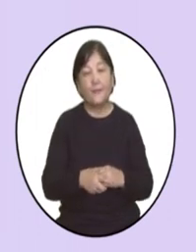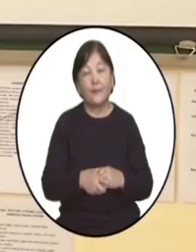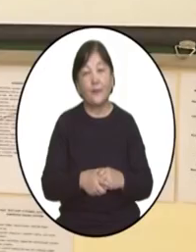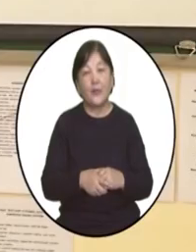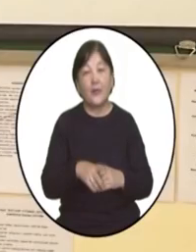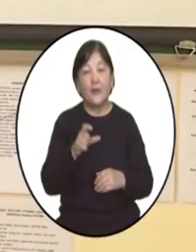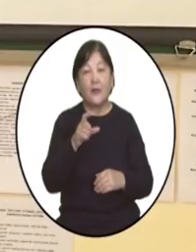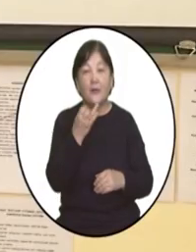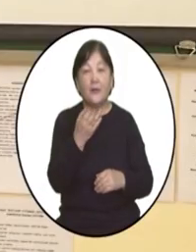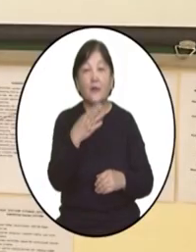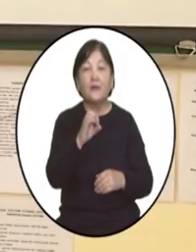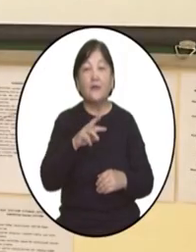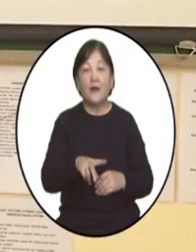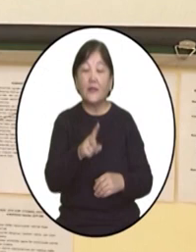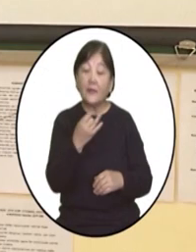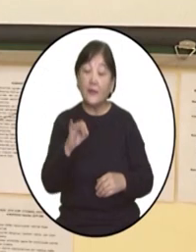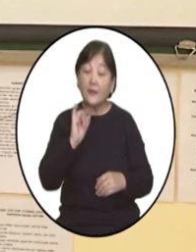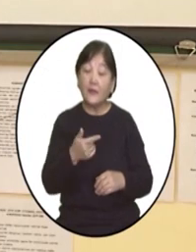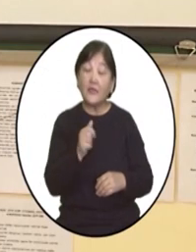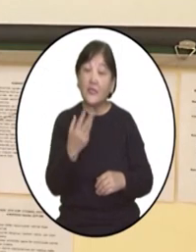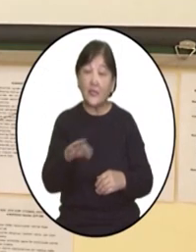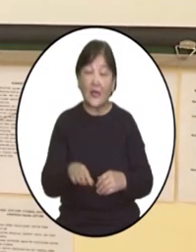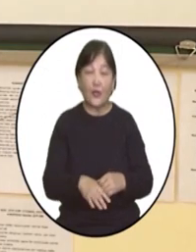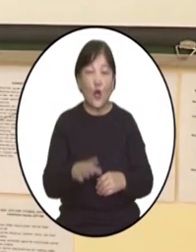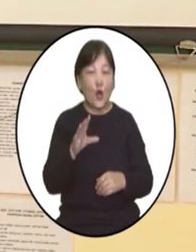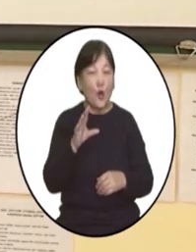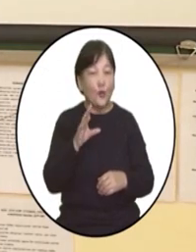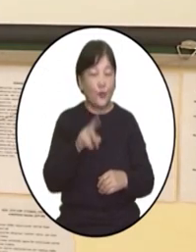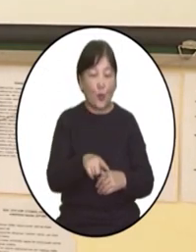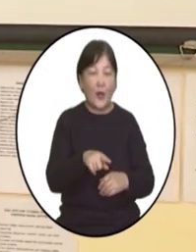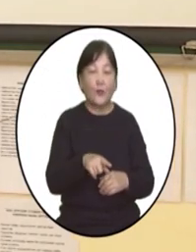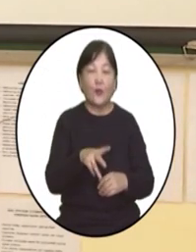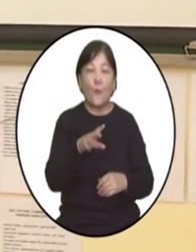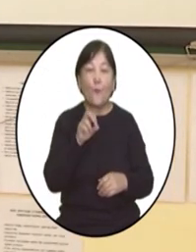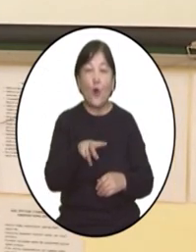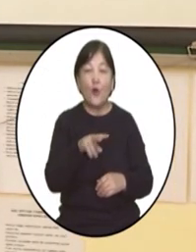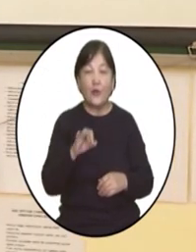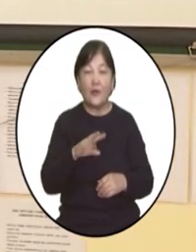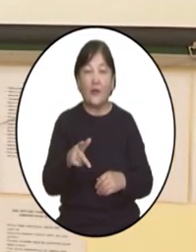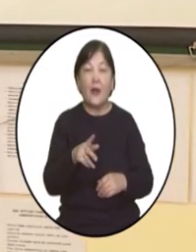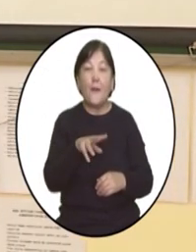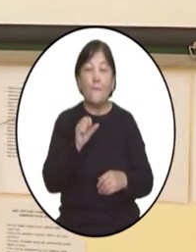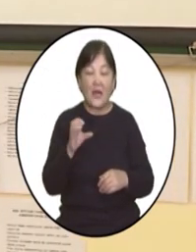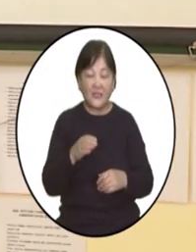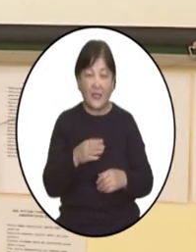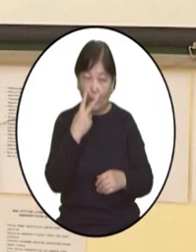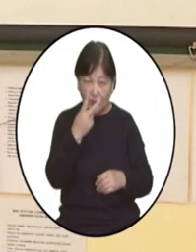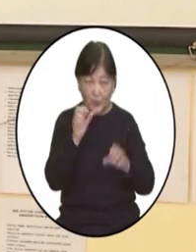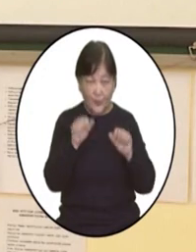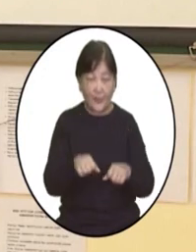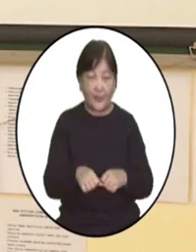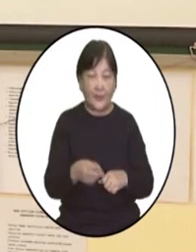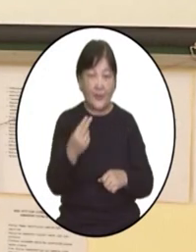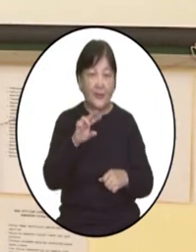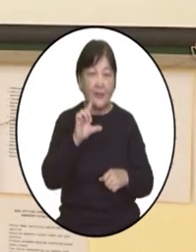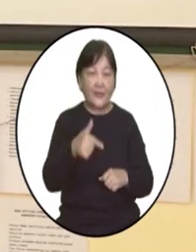Идеал хийн тэгшдэглийг ашиглан бид нар мойлын масыг тодорхойлж олддог. Тэгвэл дэгдэмхий шингэний мойлын